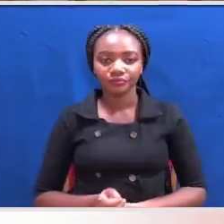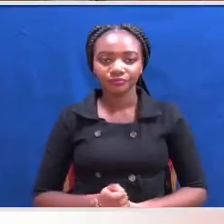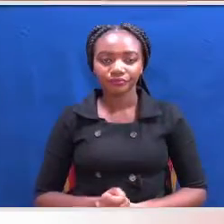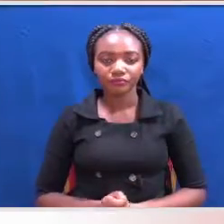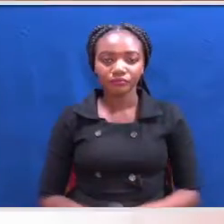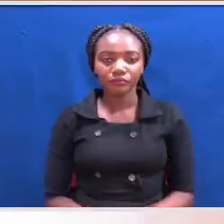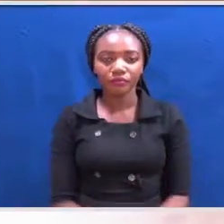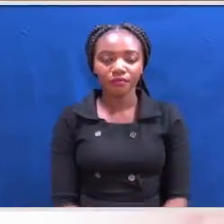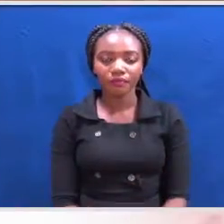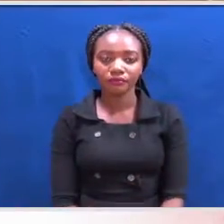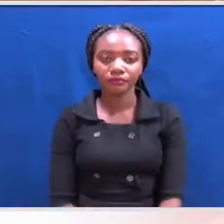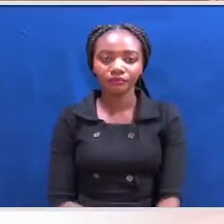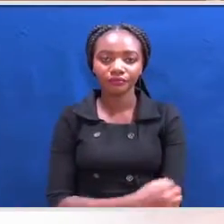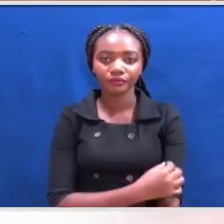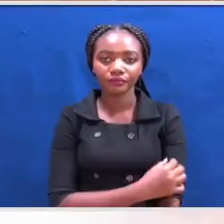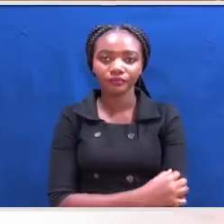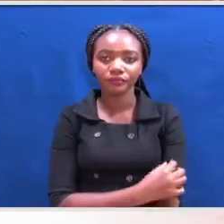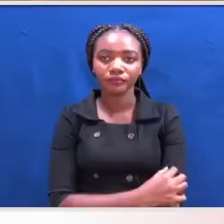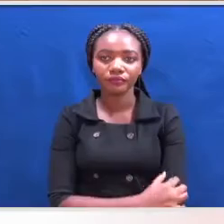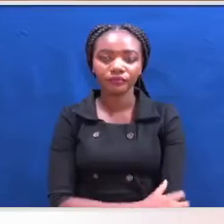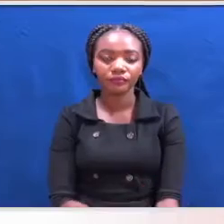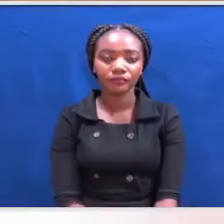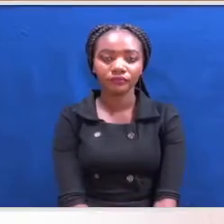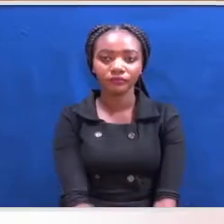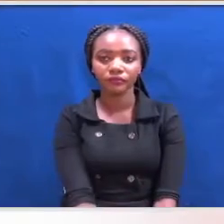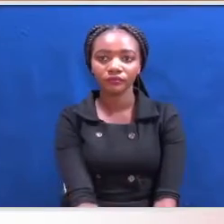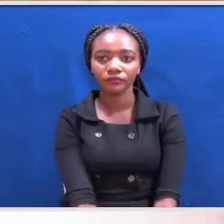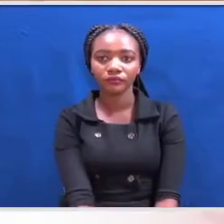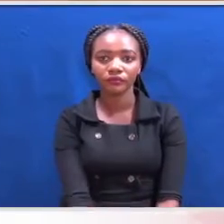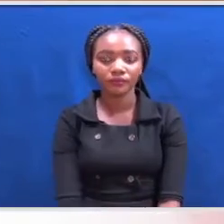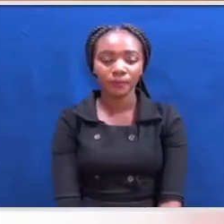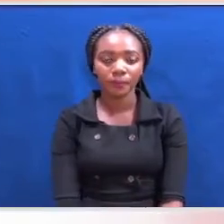Kariminu 2 Gatundu Kaskazini, jina langu ni Weru Mwangi.